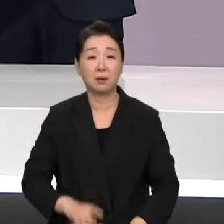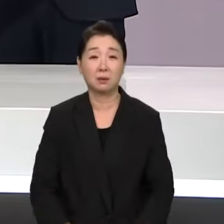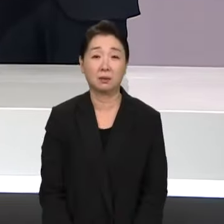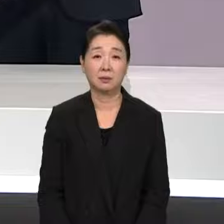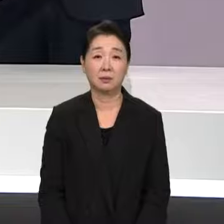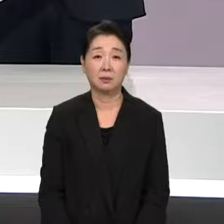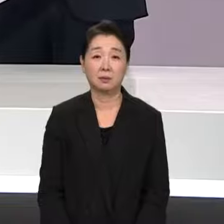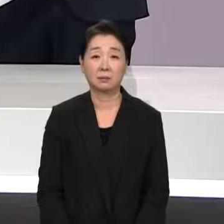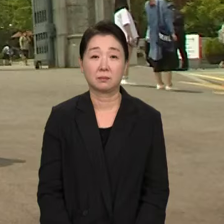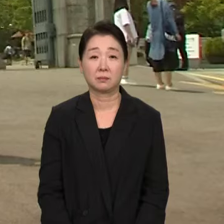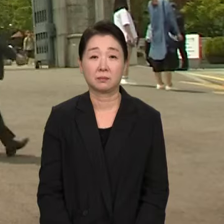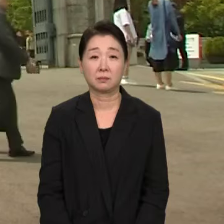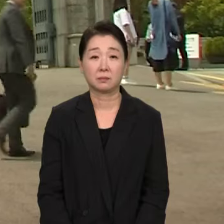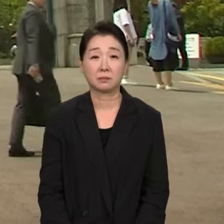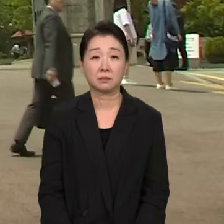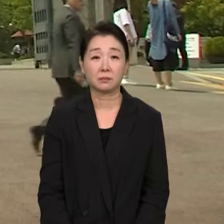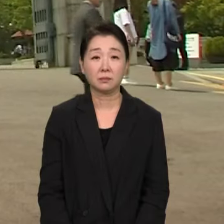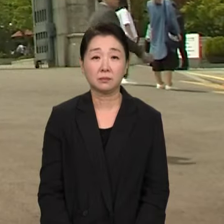기자입니다.